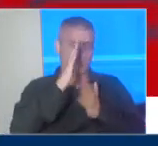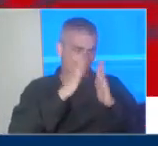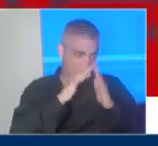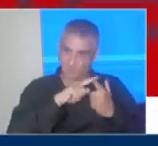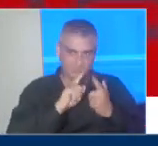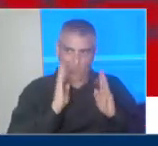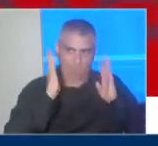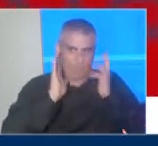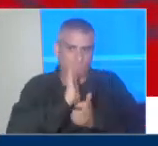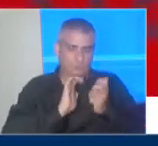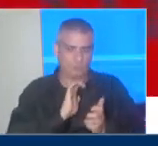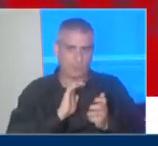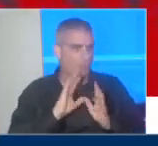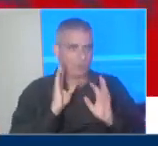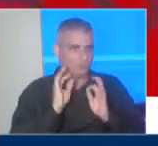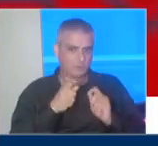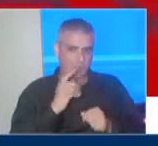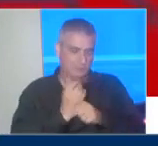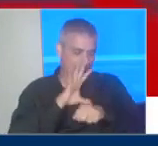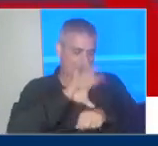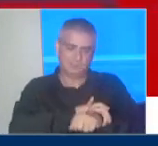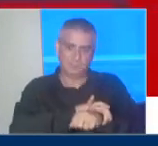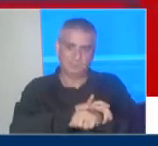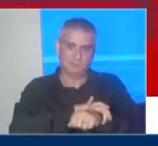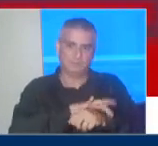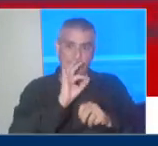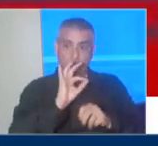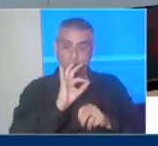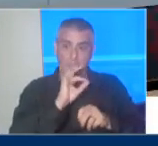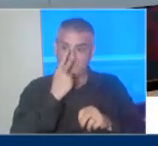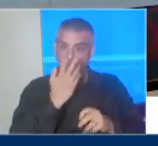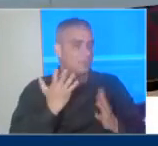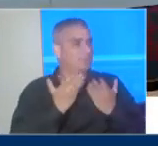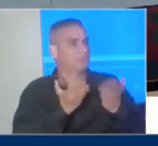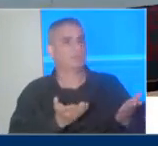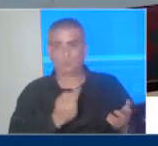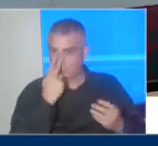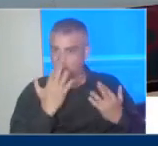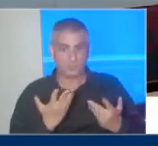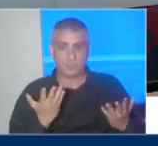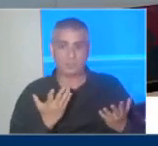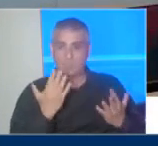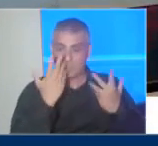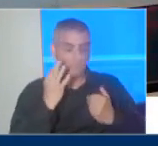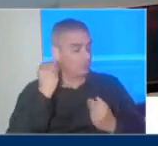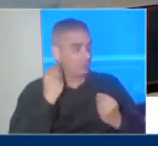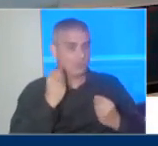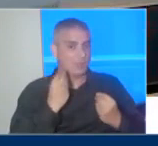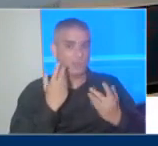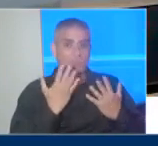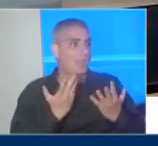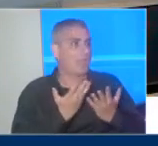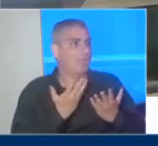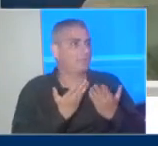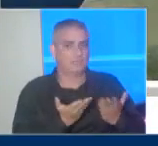מהם. זה לא כל כך מסובך. כל מה שצריך זה לשים עליהם על זיק אלקטרוני, כדי ש... וראינו, איך זה יעזור? סטטיסטית, איך כמות זה יעזור? אנשים, רגע, כמות